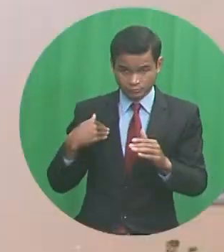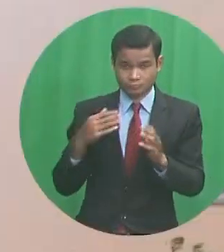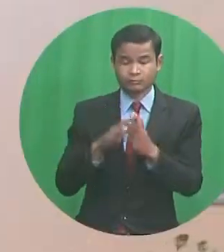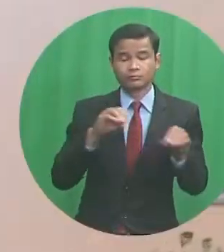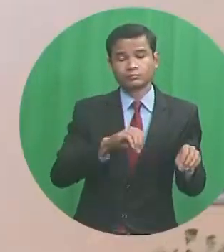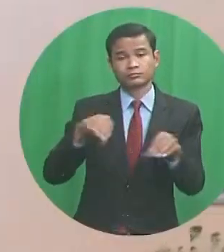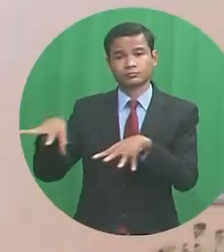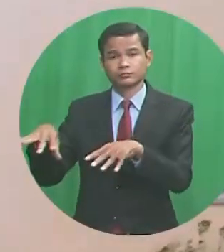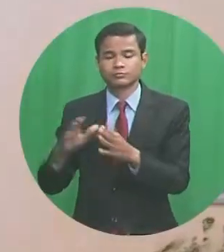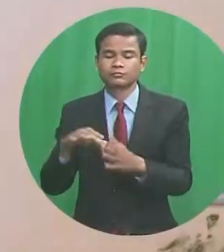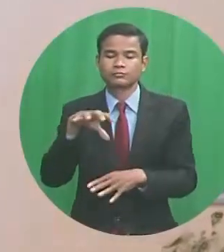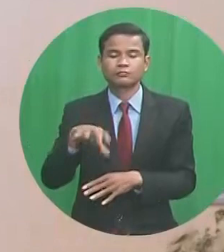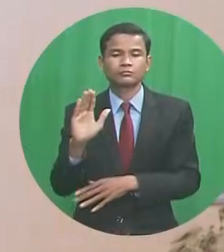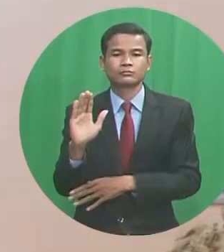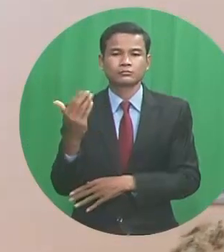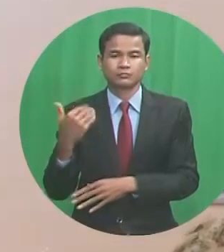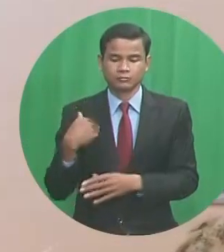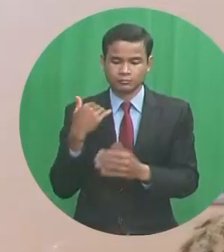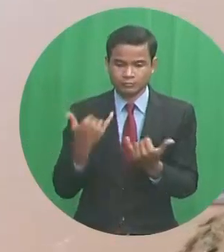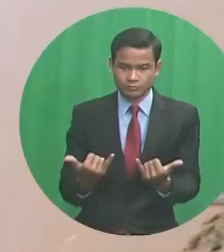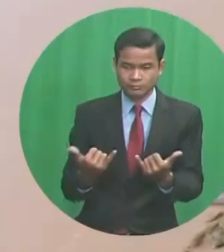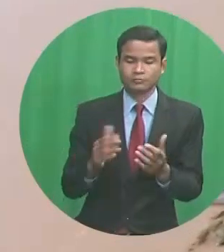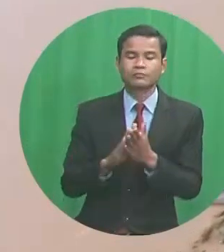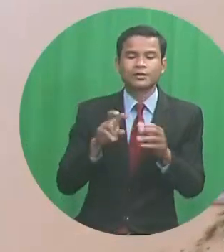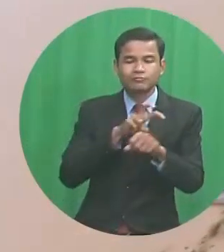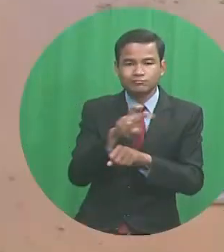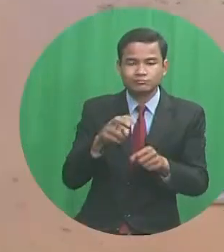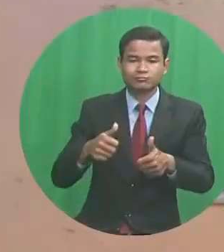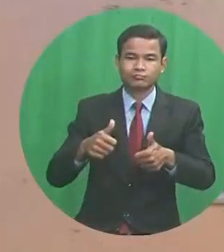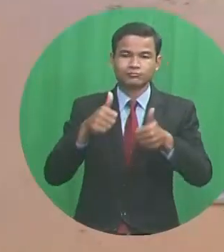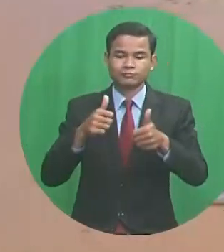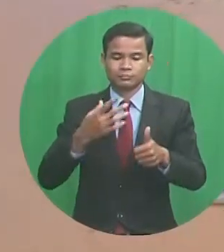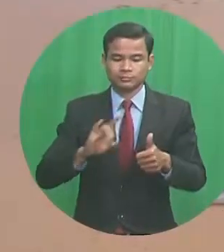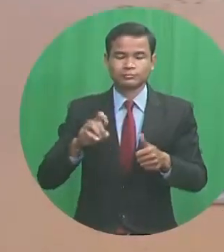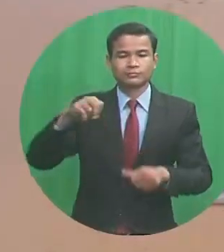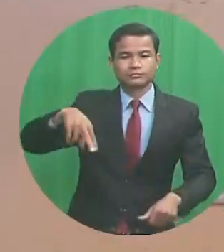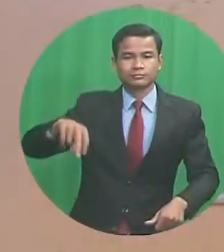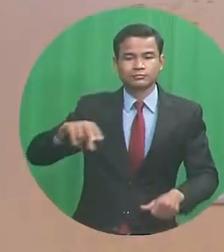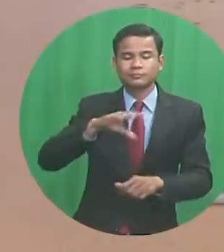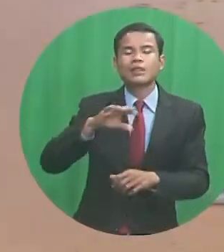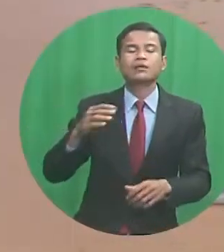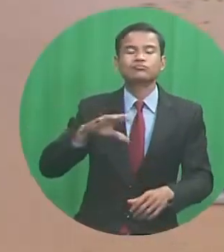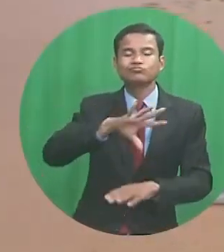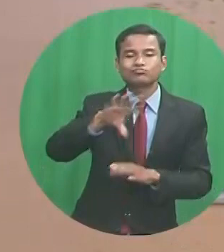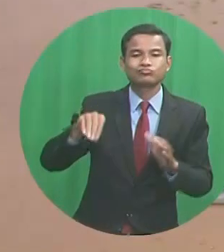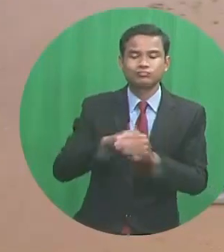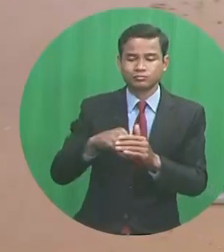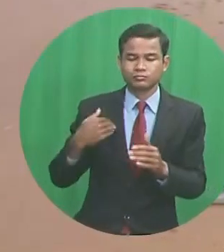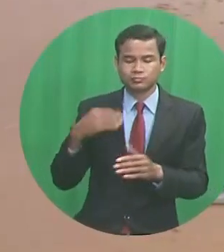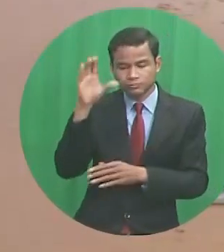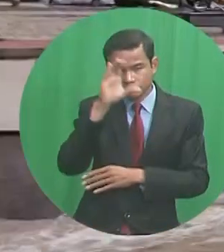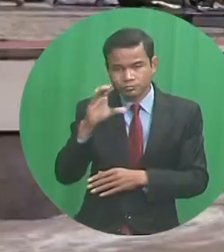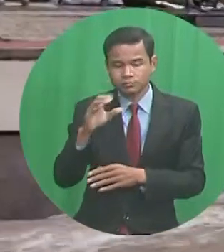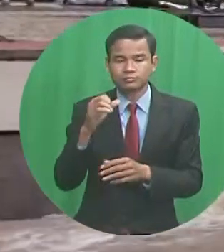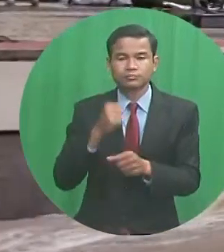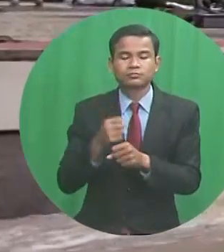ងនៅក្នុងតំបន់មួយចំនួននិងកំពុងត្រូវបានថែរក្សាយ៉ាងល្អដោយមានតម្រូវការស្ទើរតែទាំងអស់ដែលអាចរកបានដើម្បី